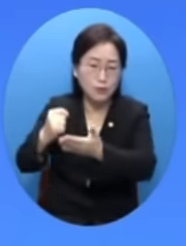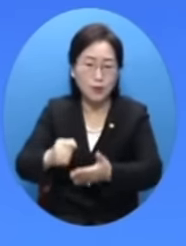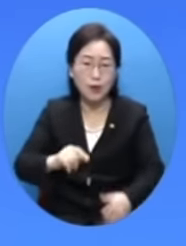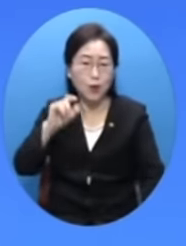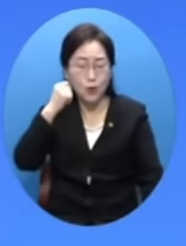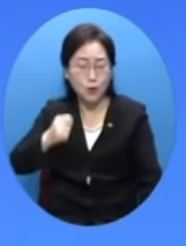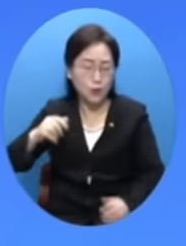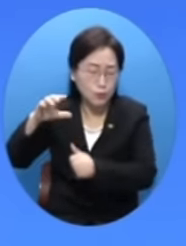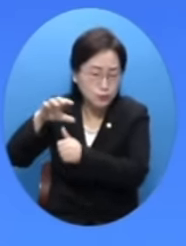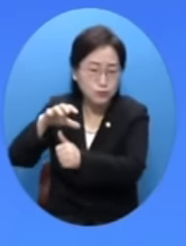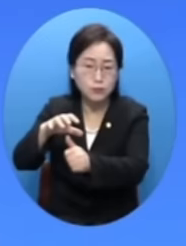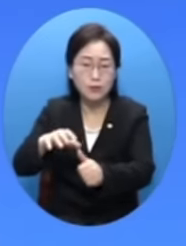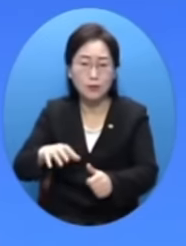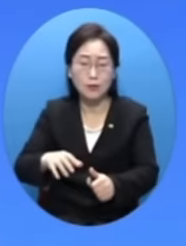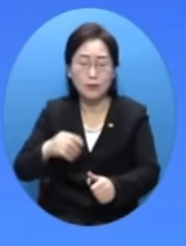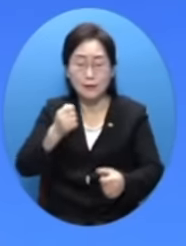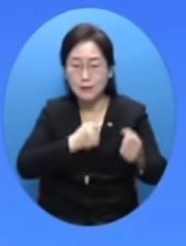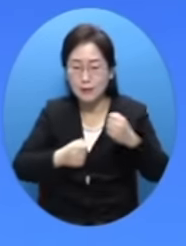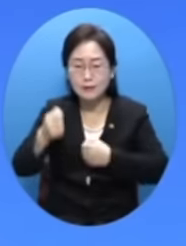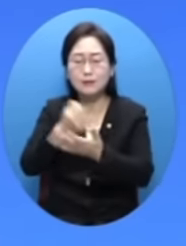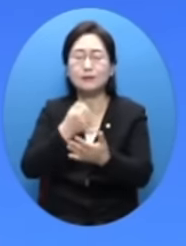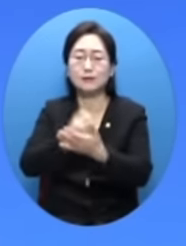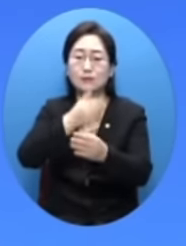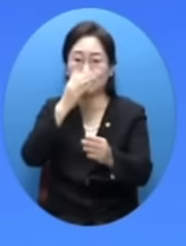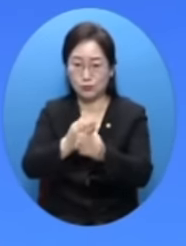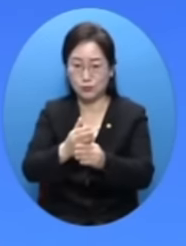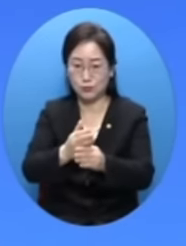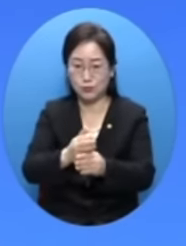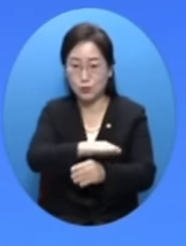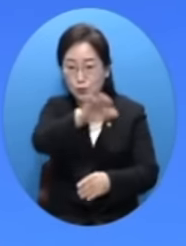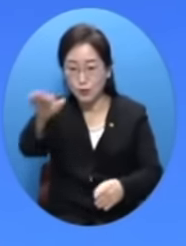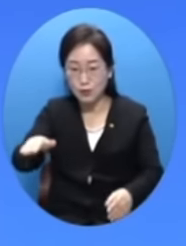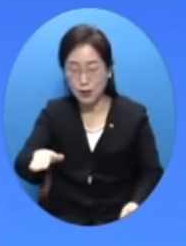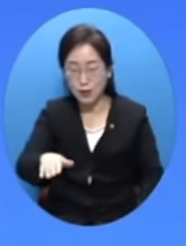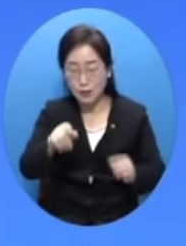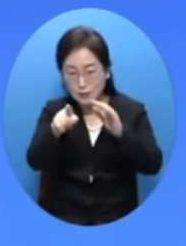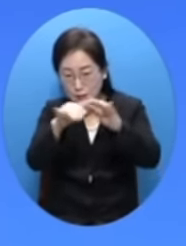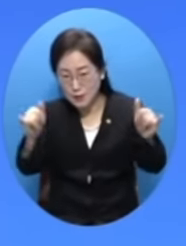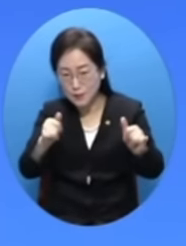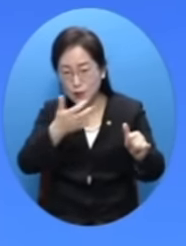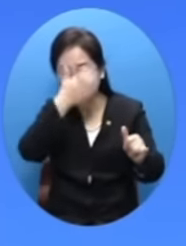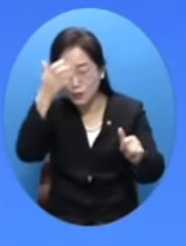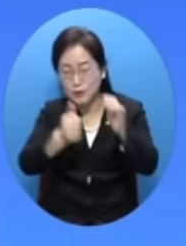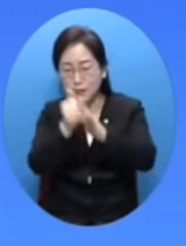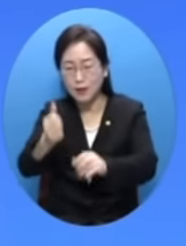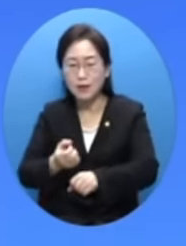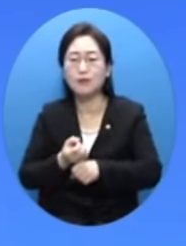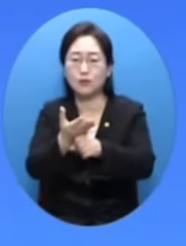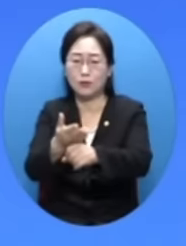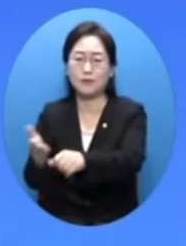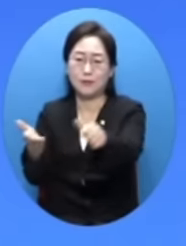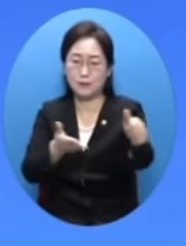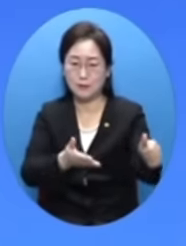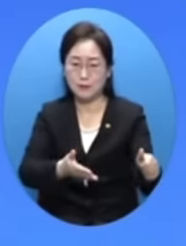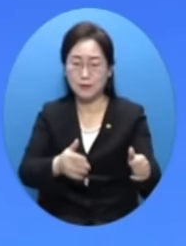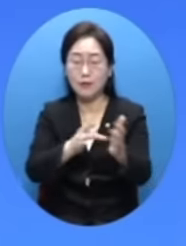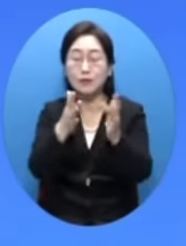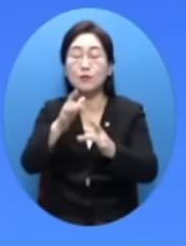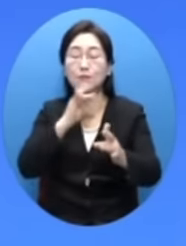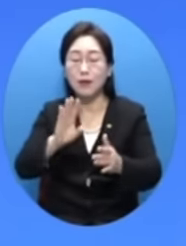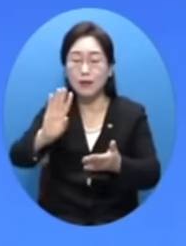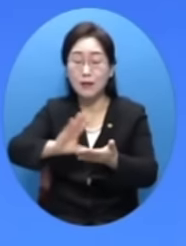갇혀서 탄식하고 있습니다. 우리들이 그들에게 꿈과 희망을 전해줘야 되는 것입니다. 예수님만이 우리의